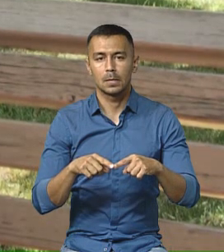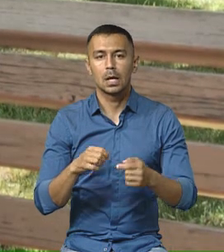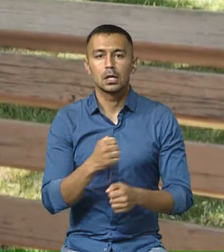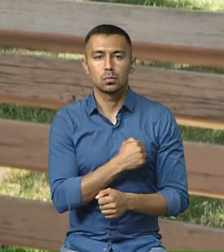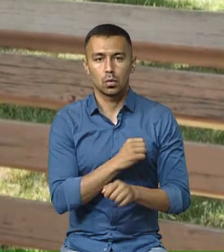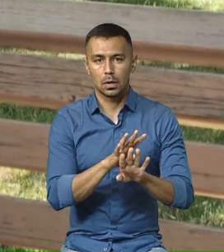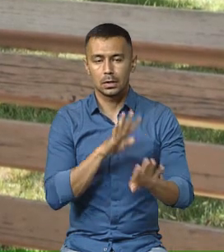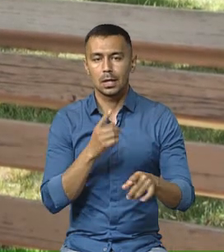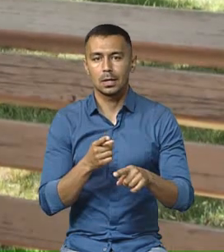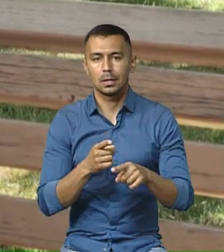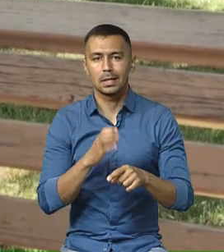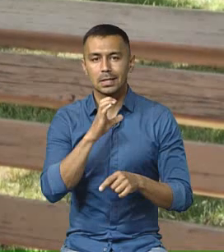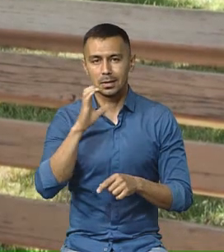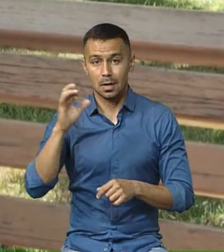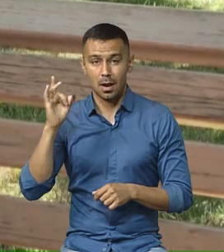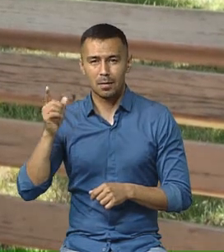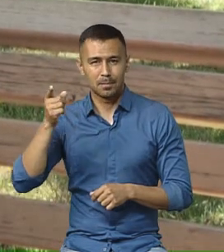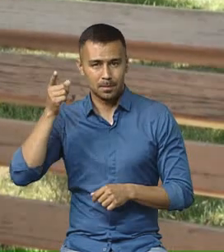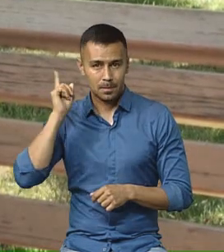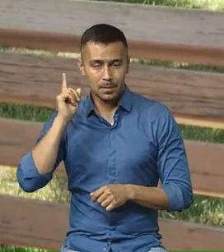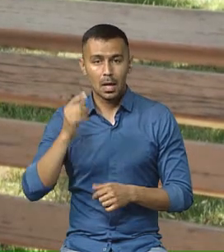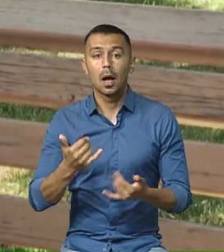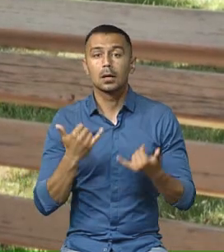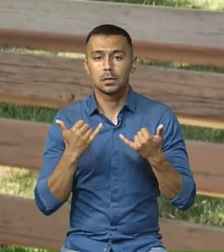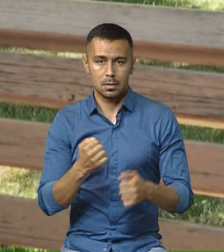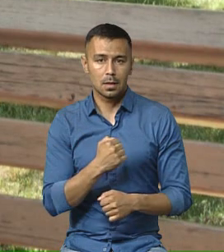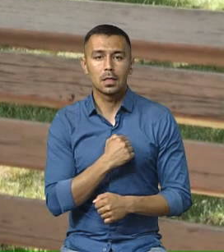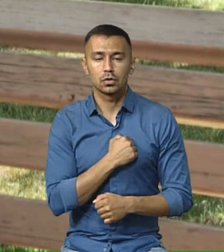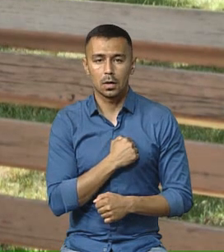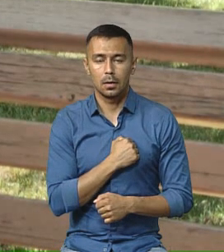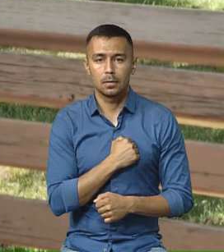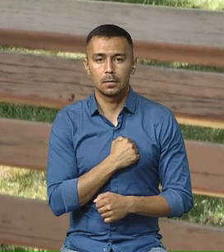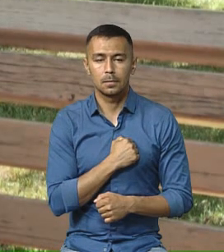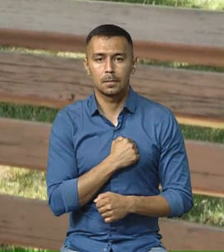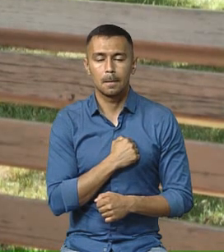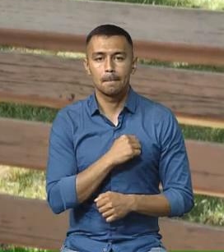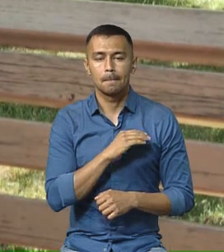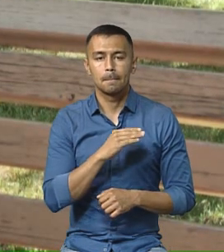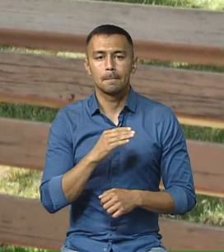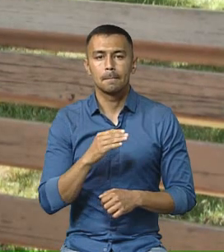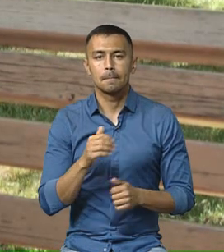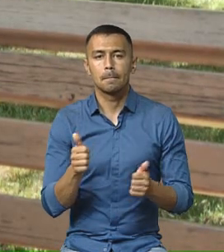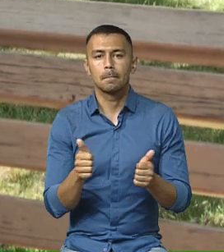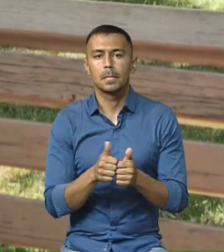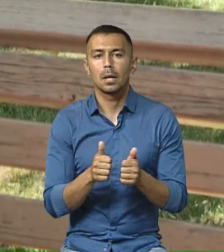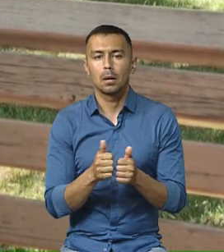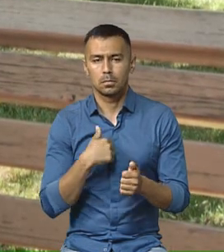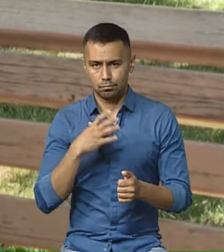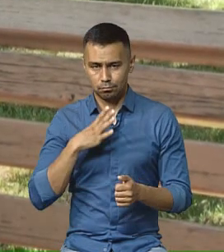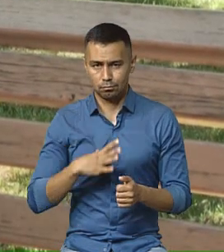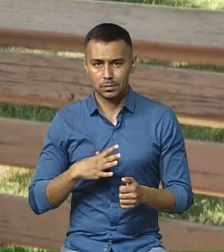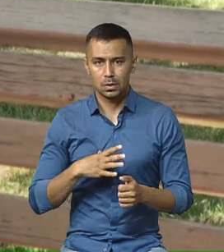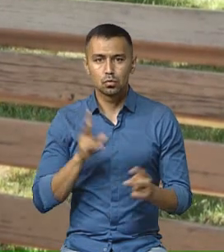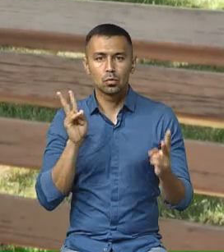Збройних сил Совєтського Союзу. І зараз, на жаль, під Богородицьким мені прийшлося зустрітися з